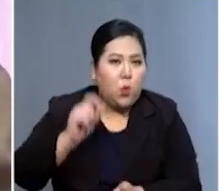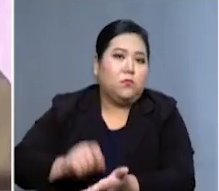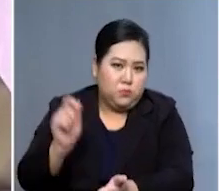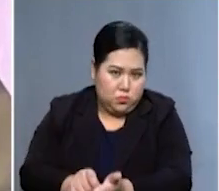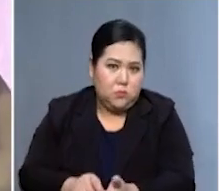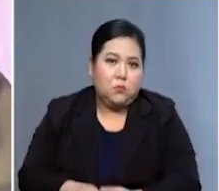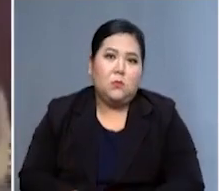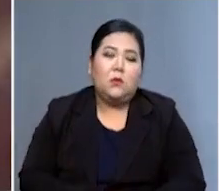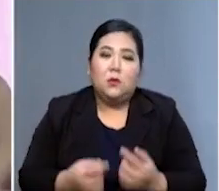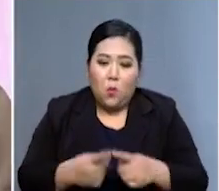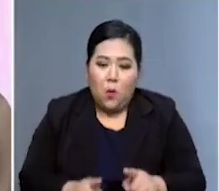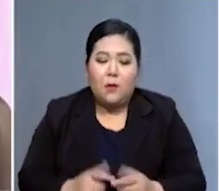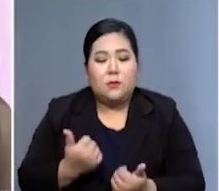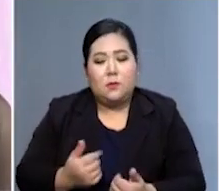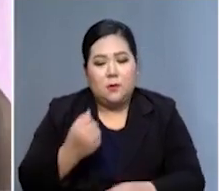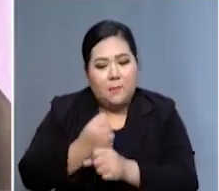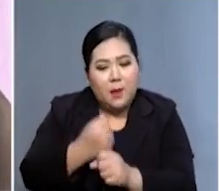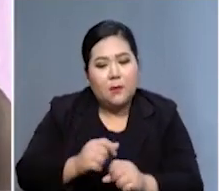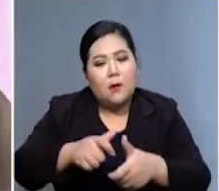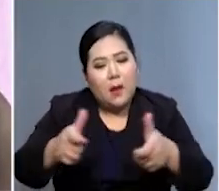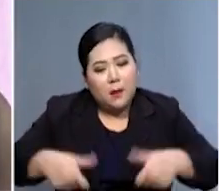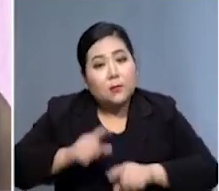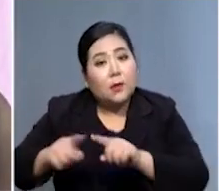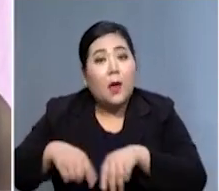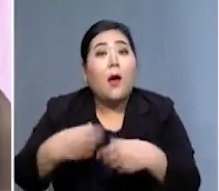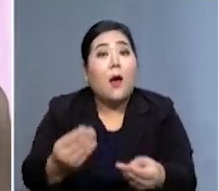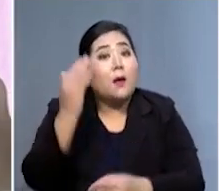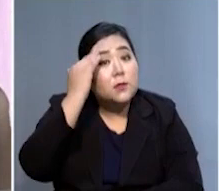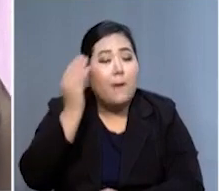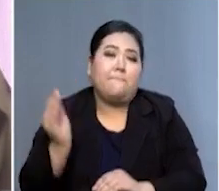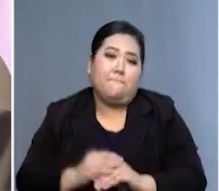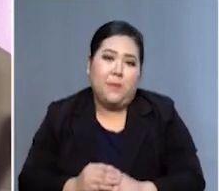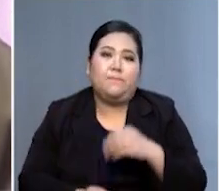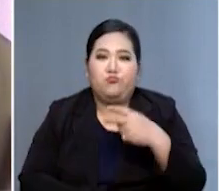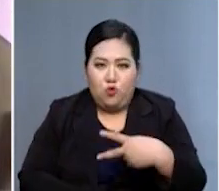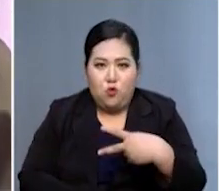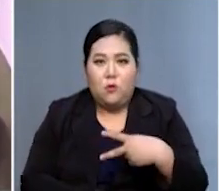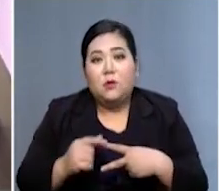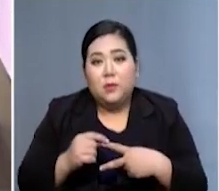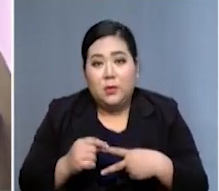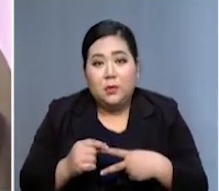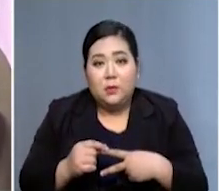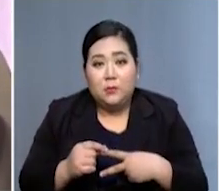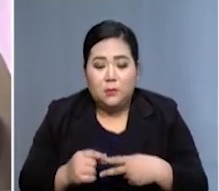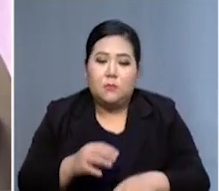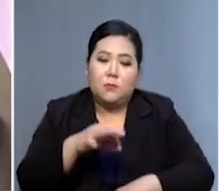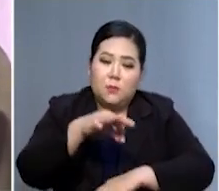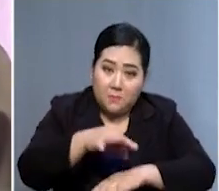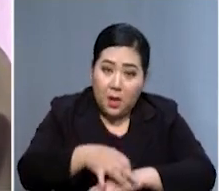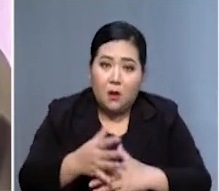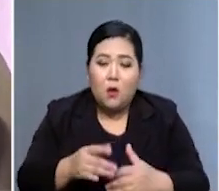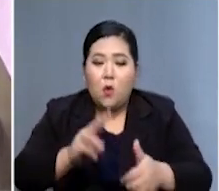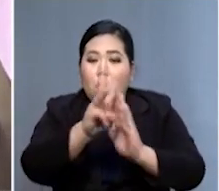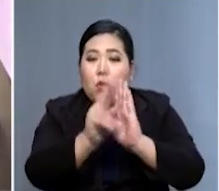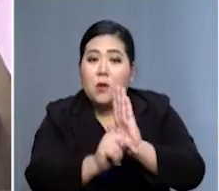ารู้ว่ารายงานเพื่อทราบแต่ตรงนี้นอกจากรายงานเพื่อทราบแล้วเนี่ยก็จะรายงานเพิ่มอีกสองก็คือ1ท่านจะต้องแต่งตั้งเป็นวินัยเราสุขเป็นวินัยแรงท่าน